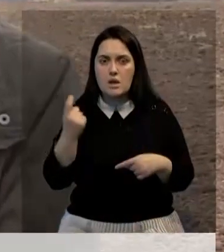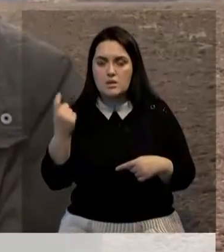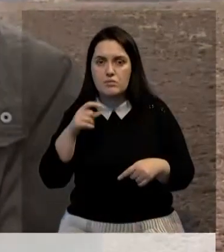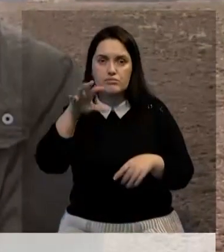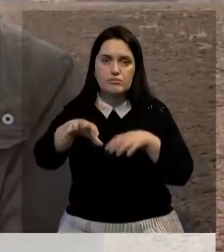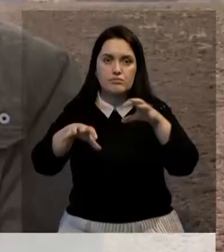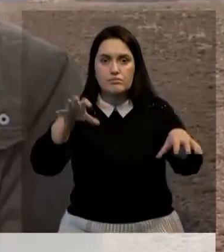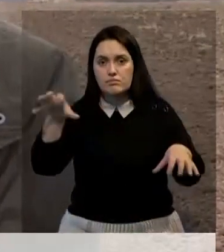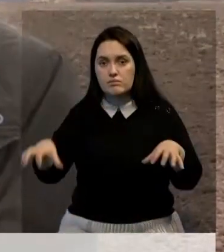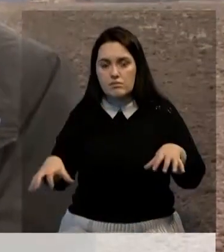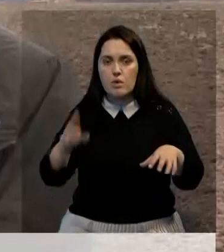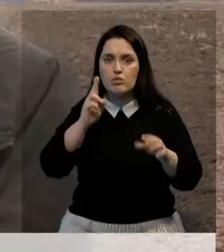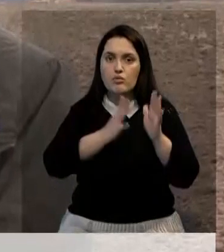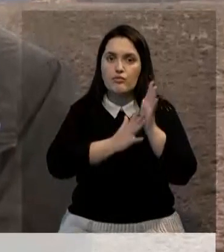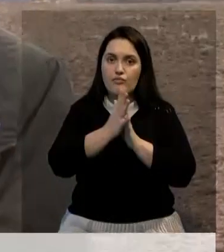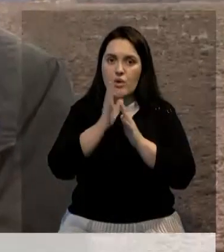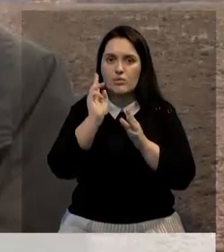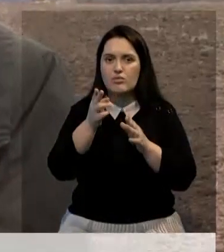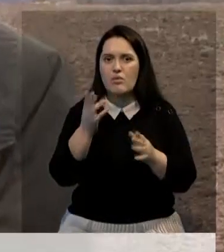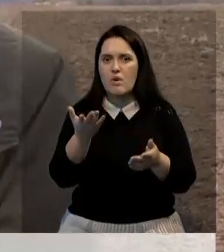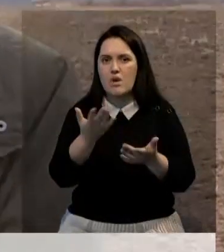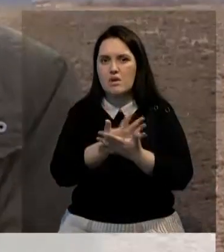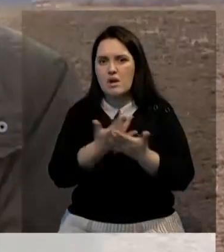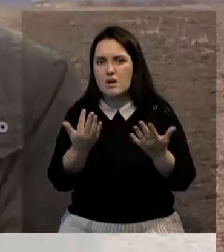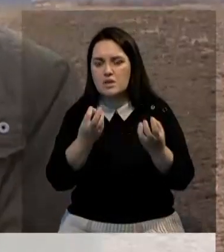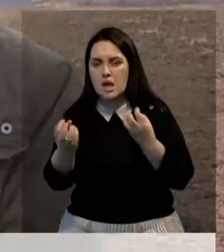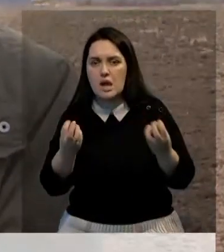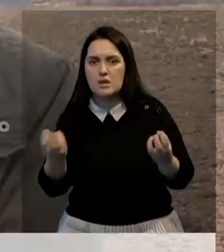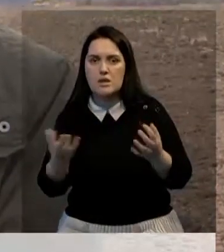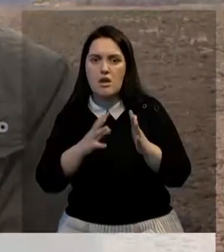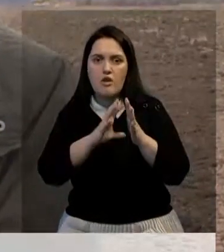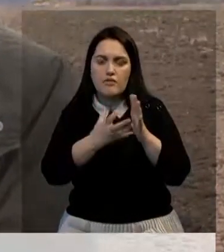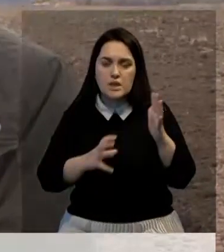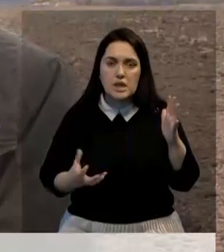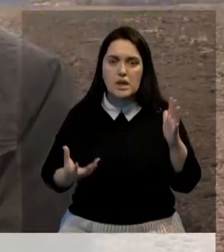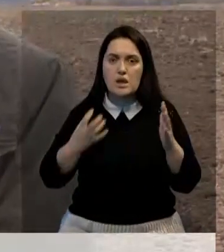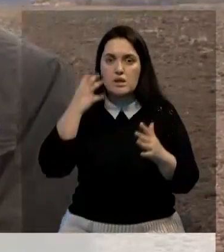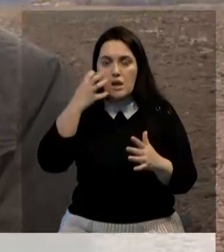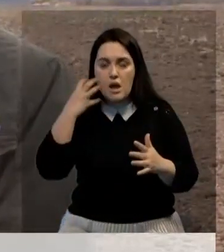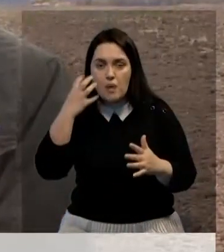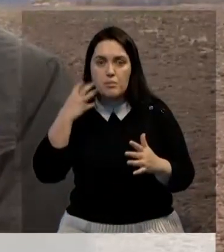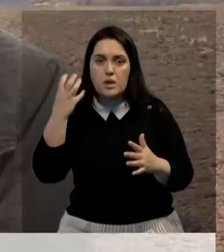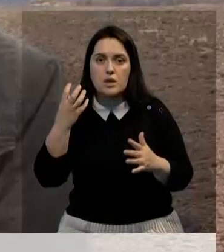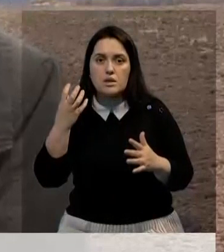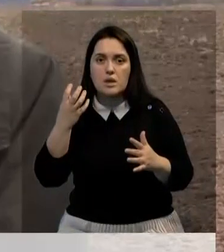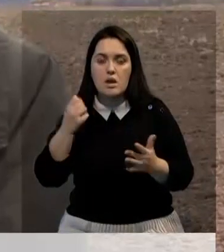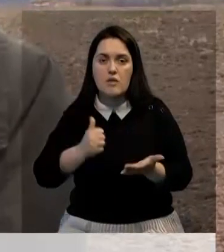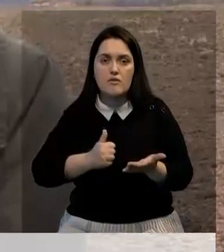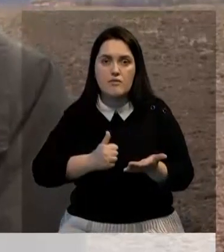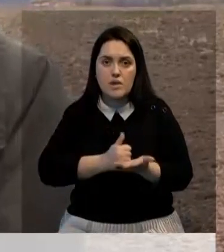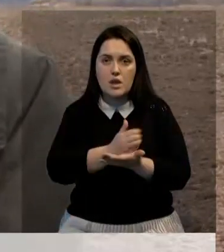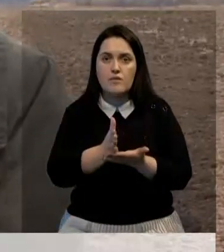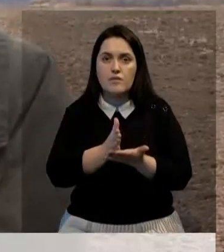одни выращивают овощи ягоды виноград яблони и так далее То есть весь